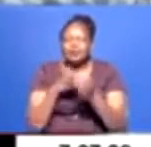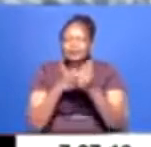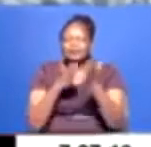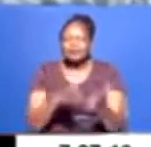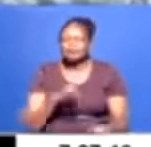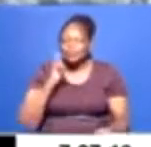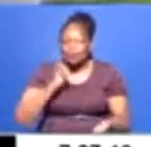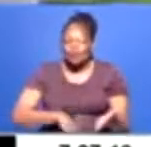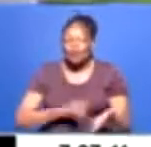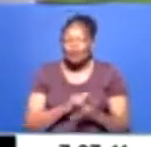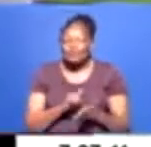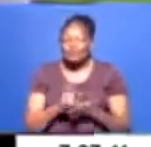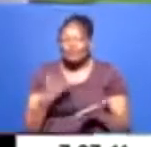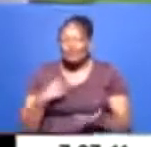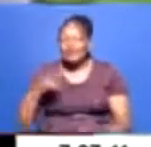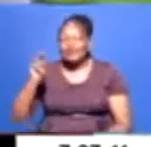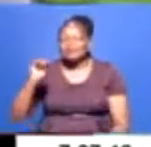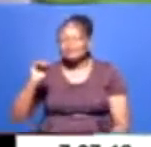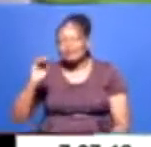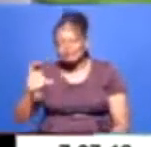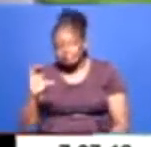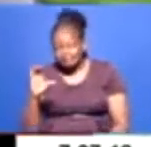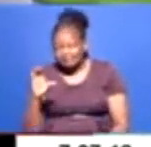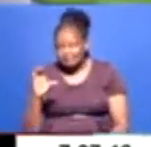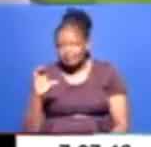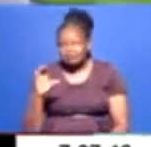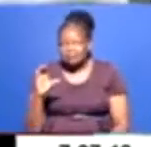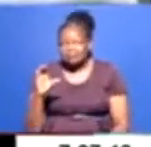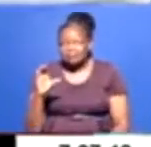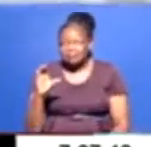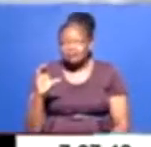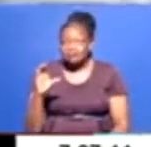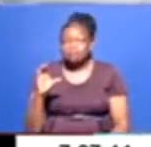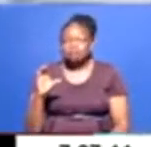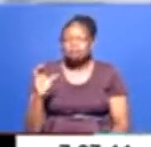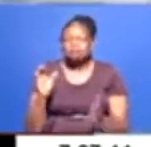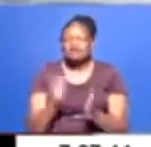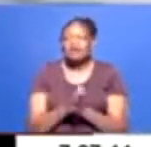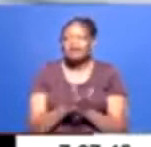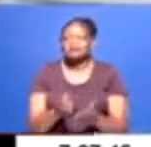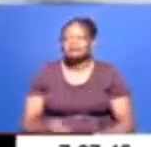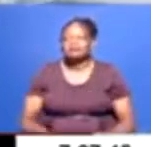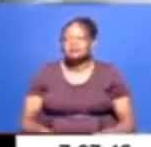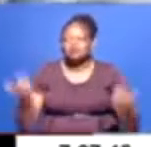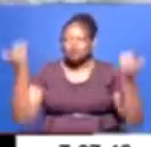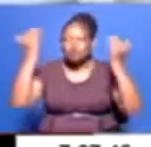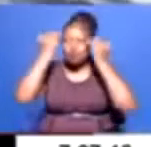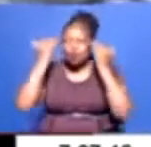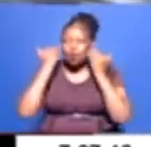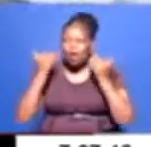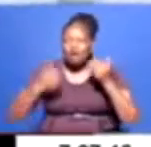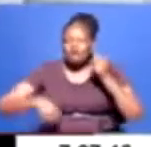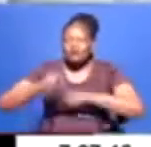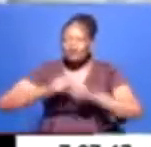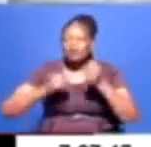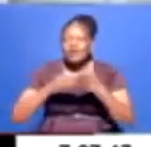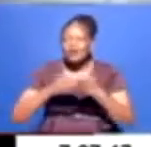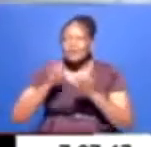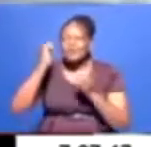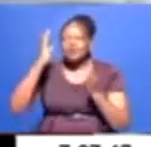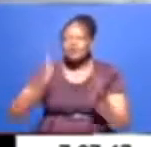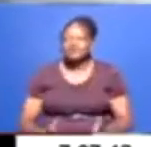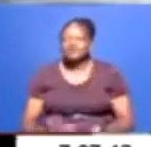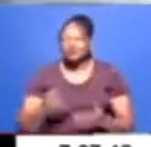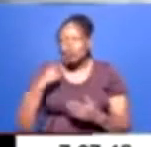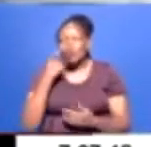kwa tume ya uwiano na utangamano wa kitaifa NCIC na idara ya mahakama kuchukua hatua dhidi ya wanasiasa wanaotoa matamshi